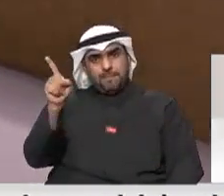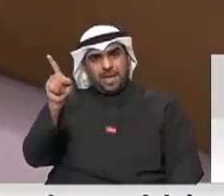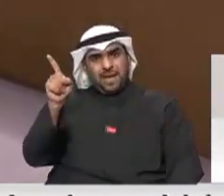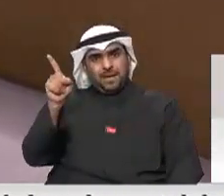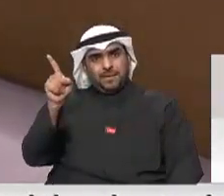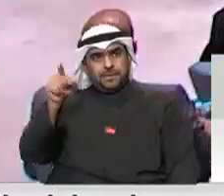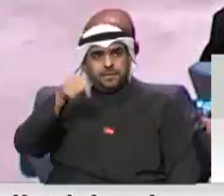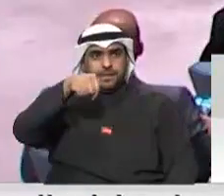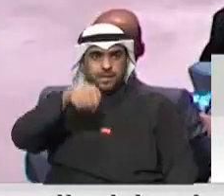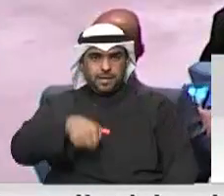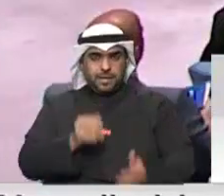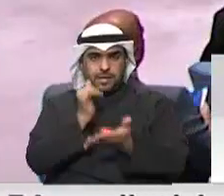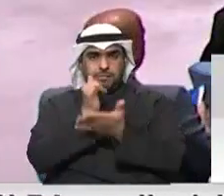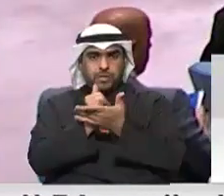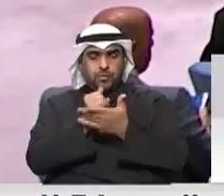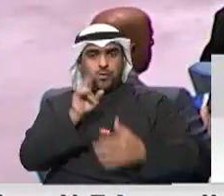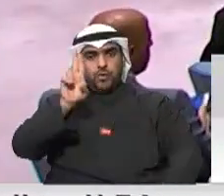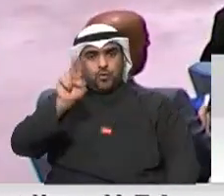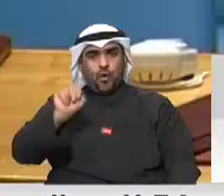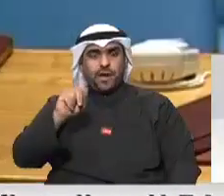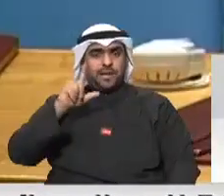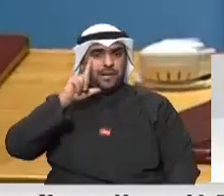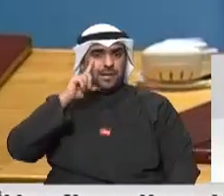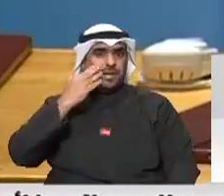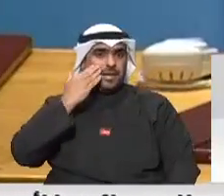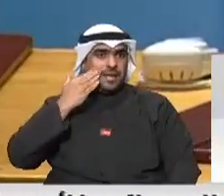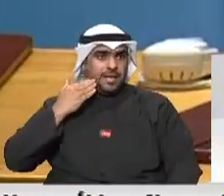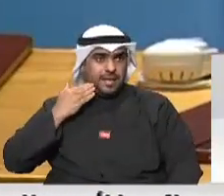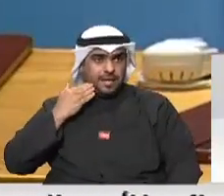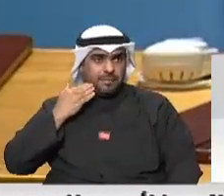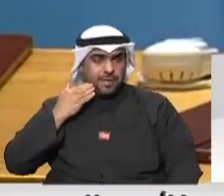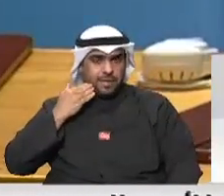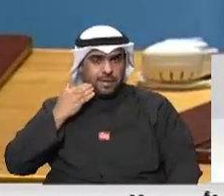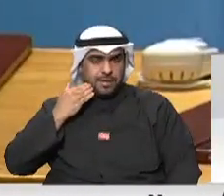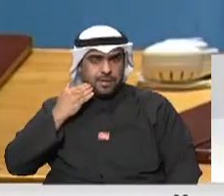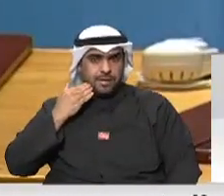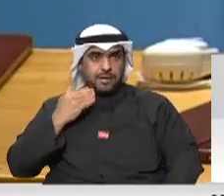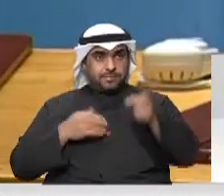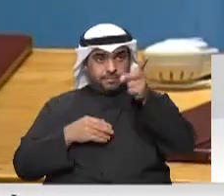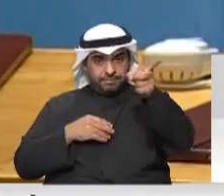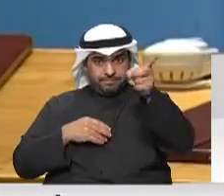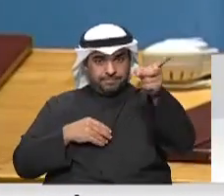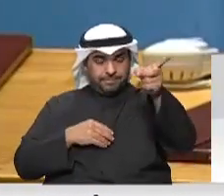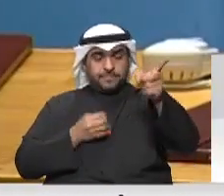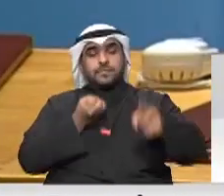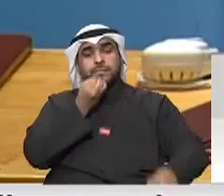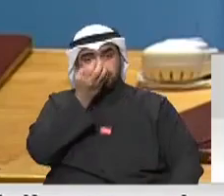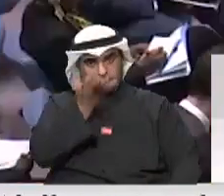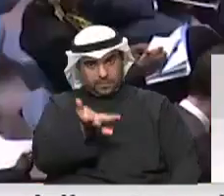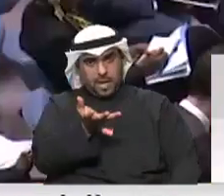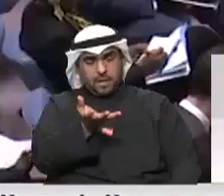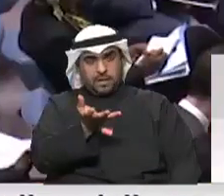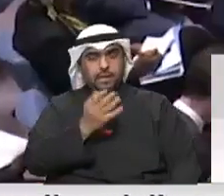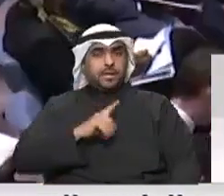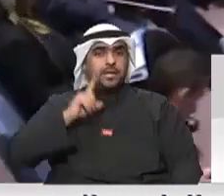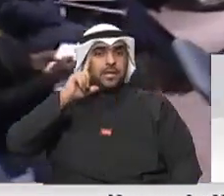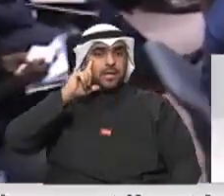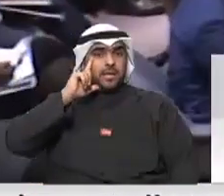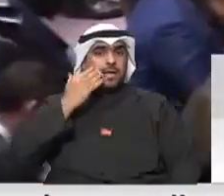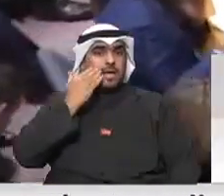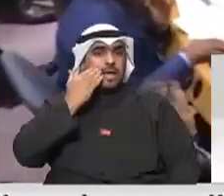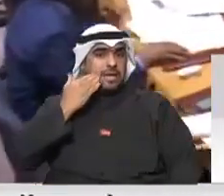العام في ليبيا ورئيس بعثه الامم المتحده للدعم في ليبيا عبد الله باثيلي والذي اعلن عن